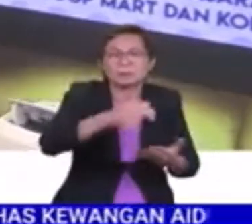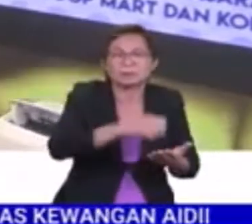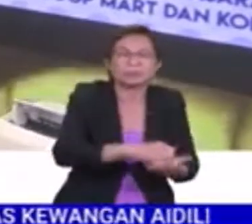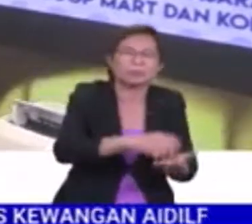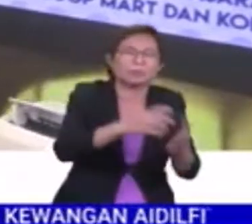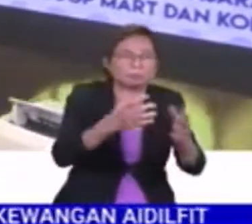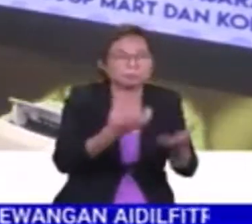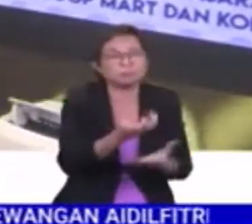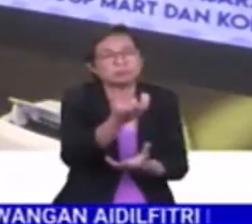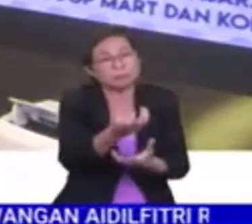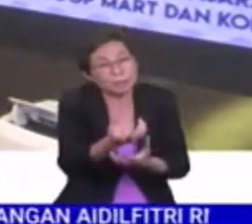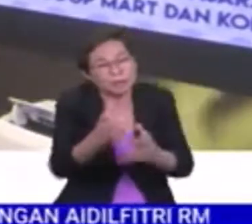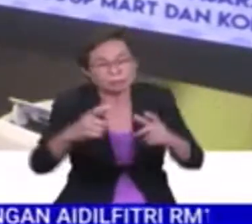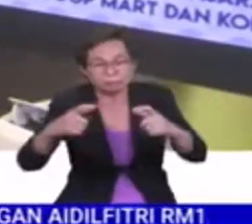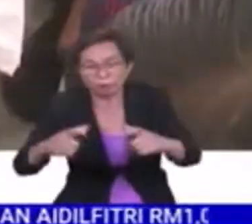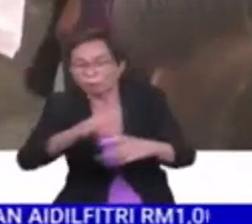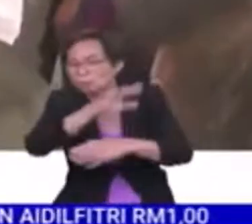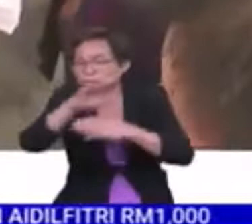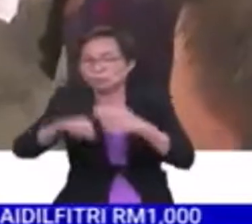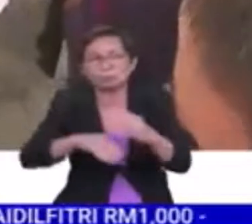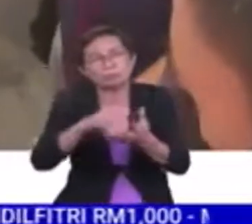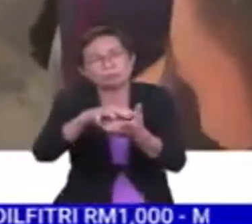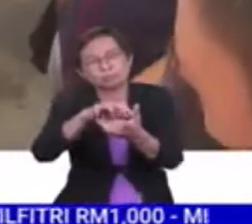pinggan mangkuk, semualah.